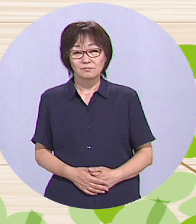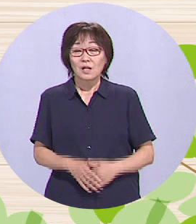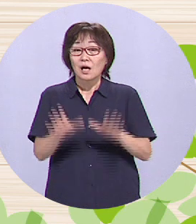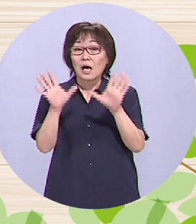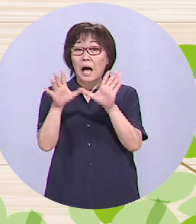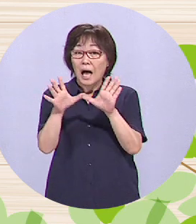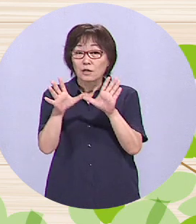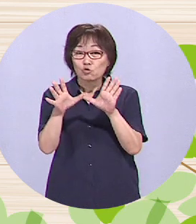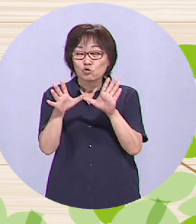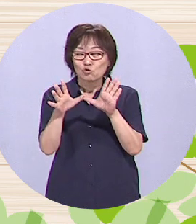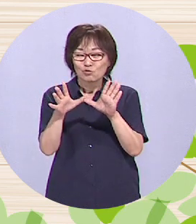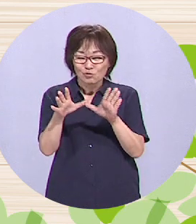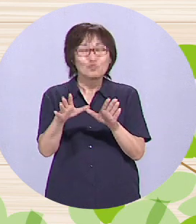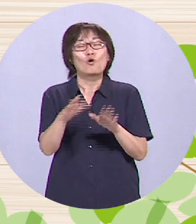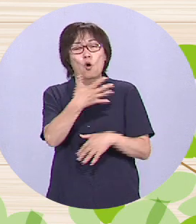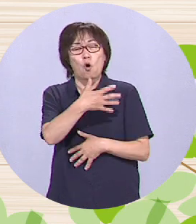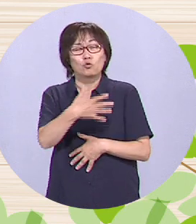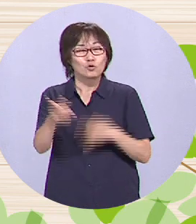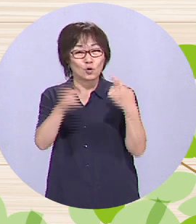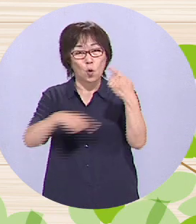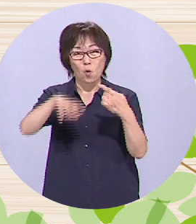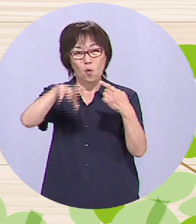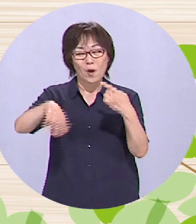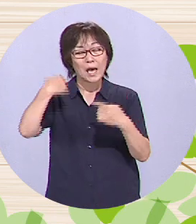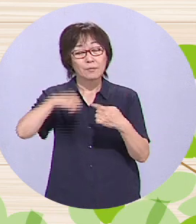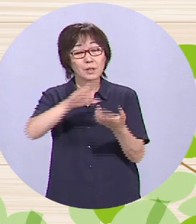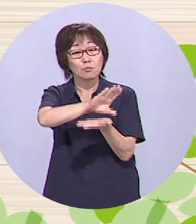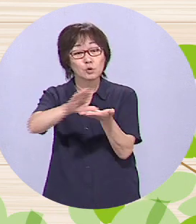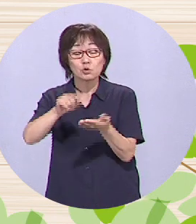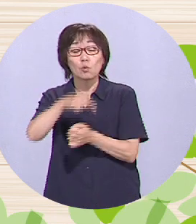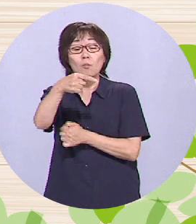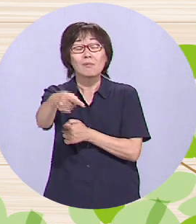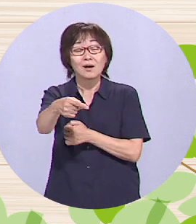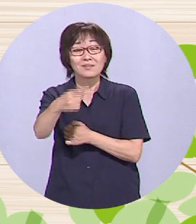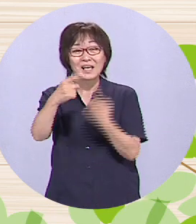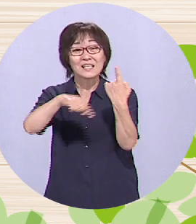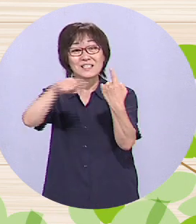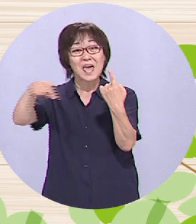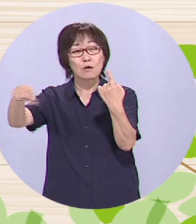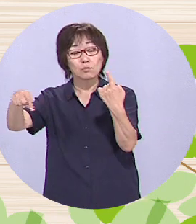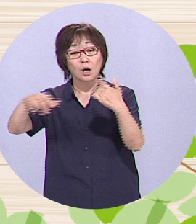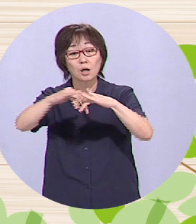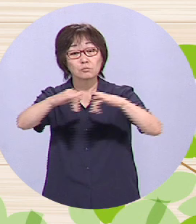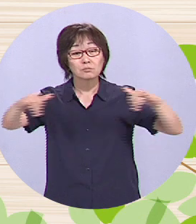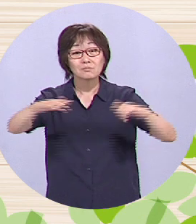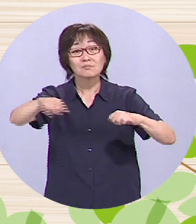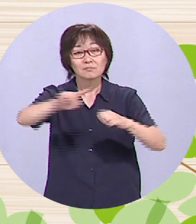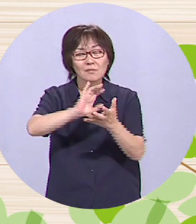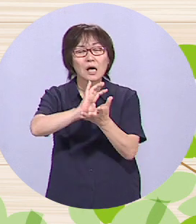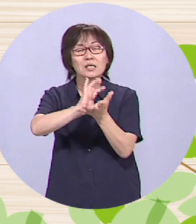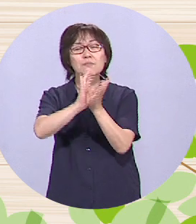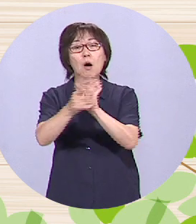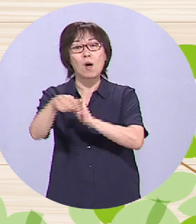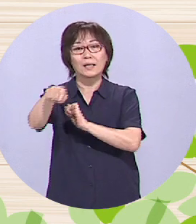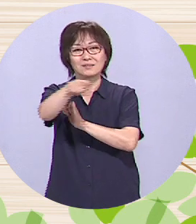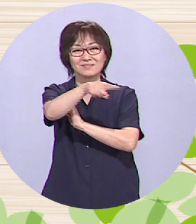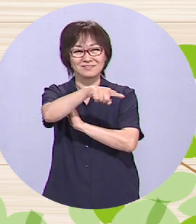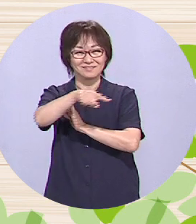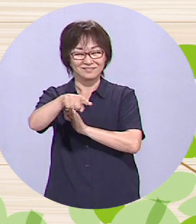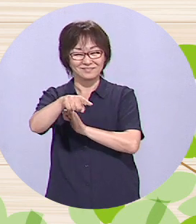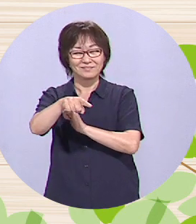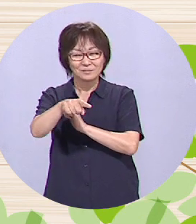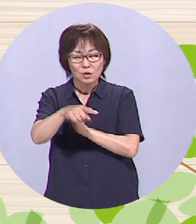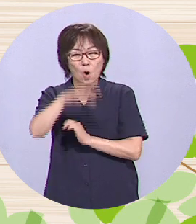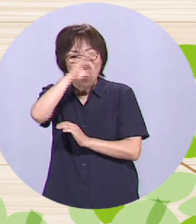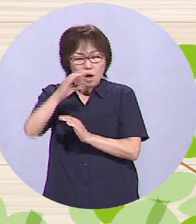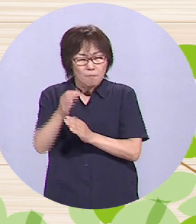羽生水郷公園の南駐車場前に1ヘクタールの広大なひまわり広場が誕生し、明日ひまわり迷